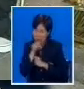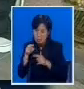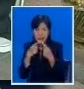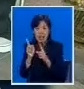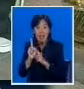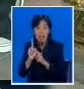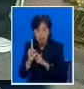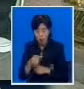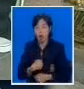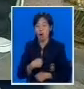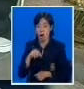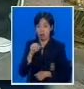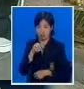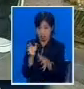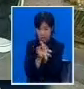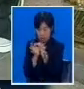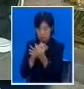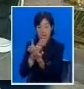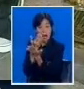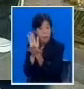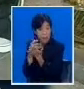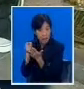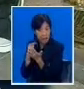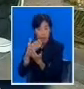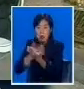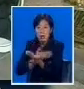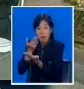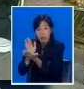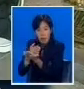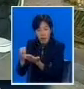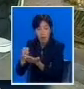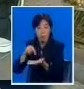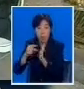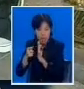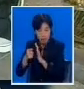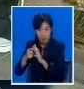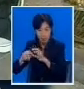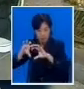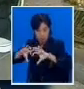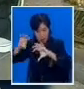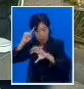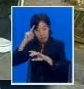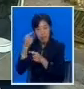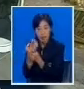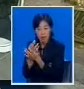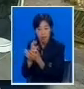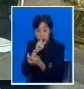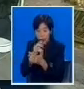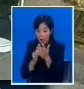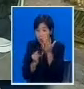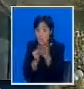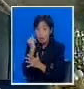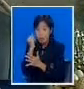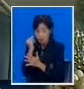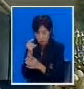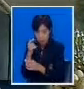มันมีความแน่นอนของมันนะครับว่ารัฐจะต้องได้เงินจ่ายเงินเท่าไหร่ที่เป็นรางวัล ครับ นะครับถ้ากิน